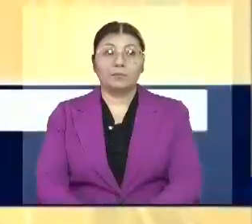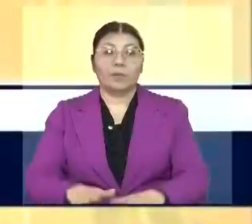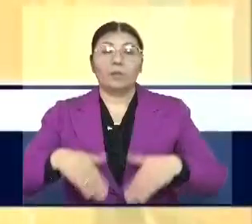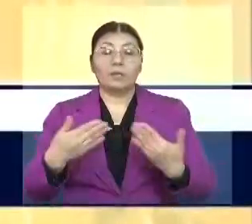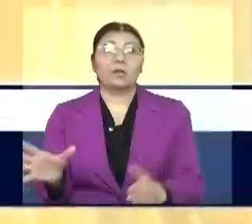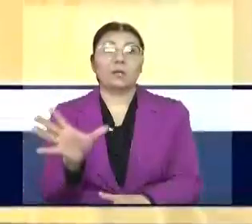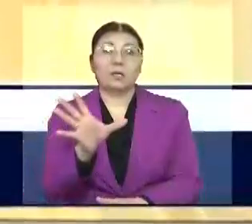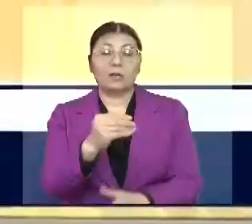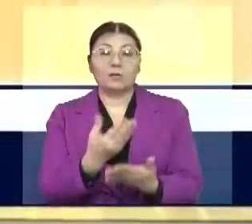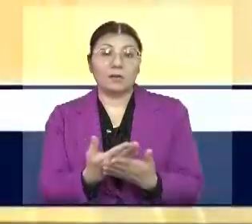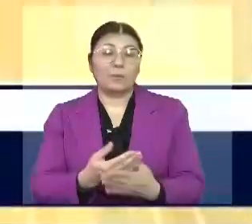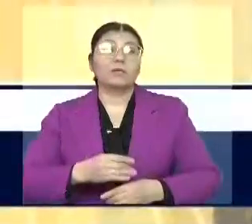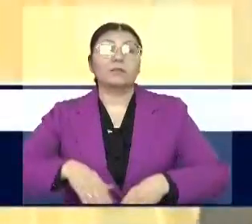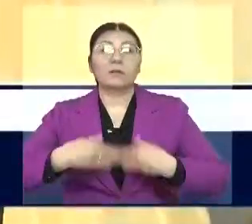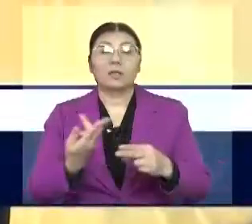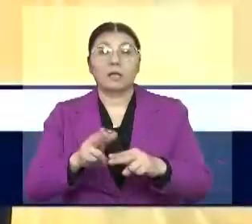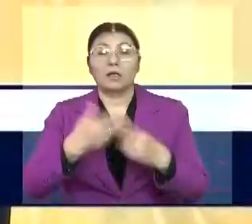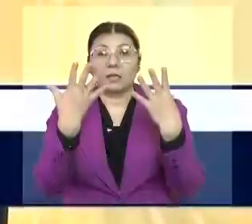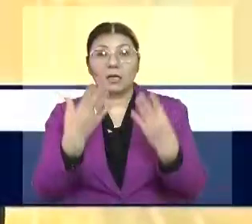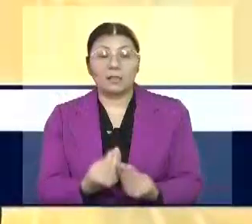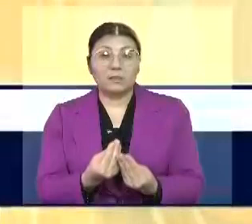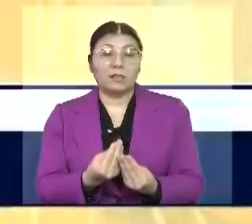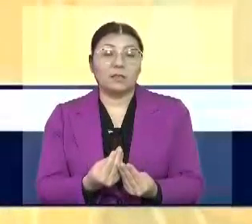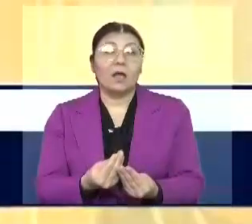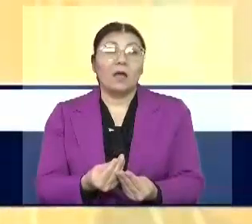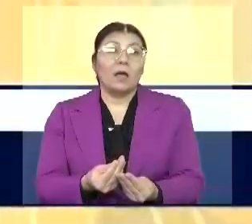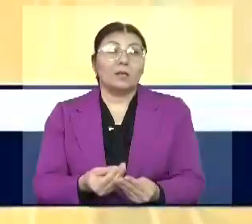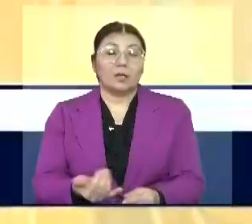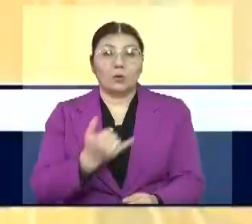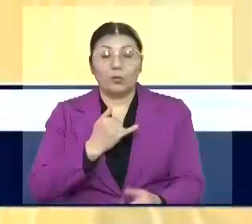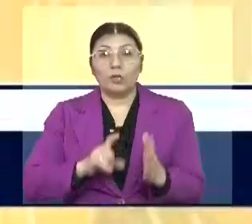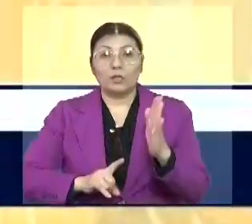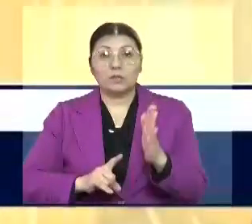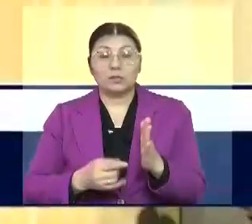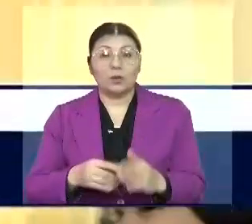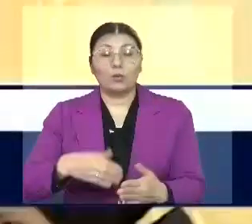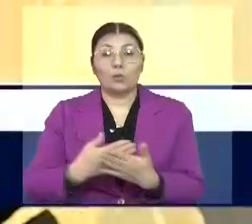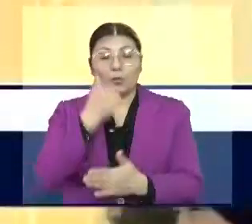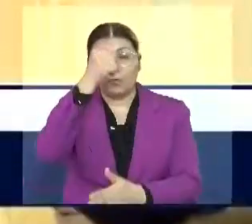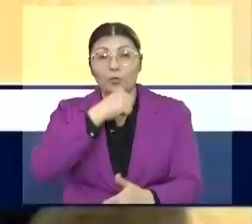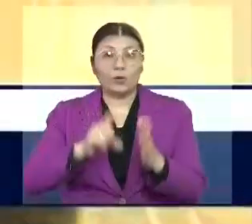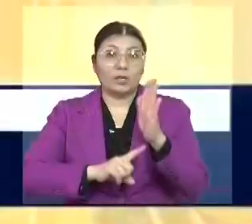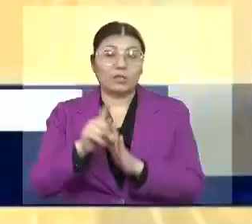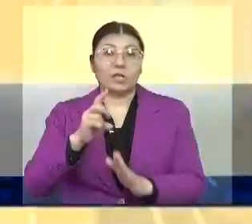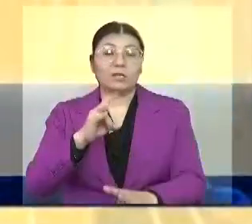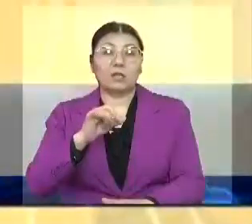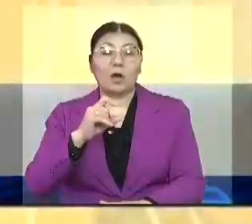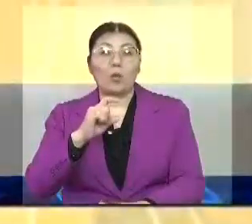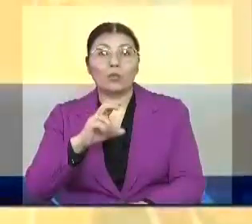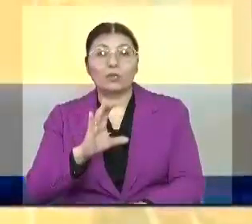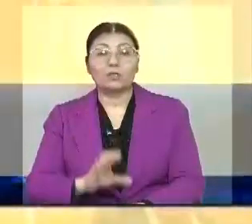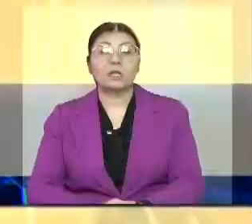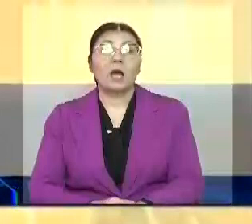Поздравляю всех с Амалкуне. Этот день является важной частью нашей культуры, ведь всем известно, что у нас Новый год празднуется именно в Наурыз, а Курысукуне является